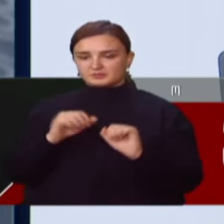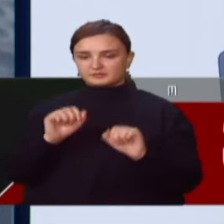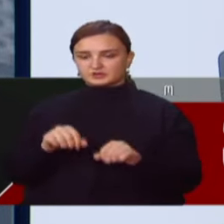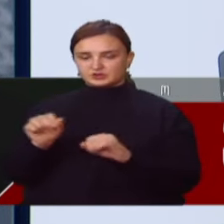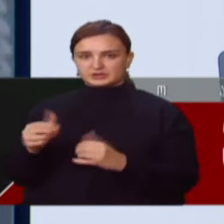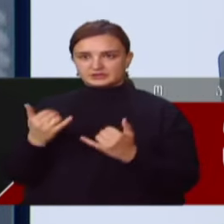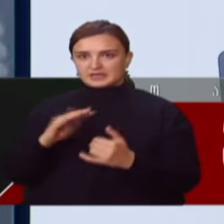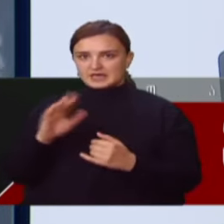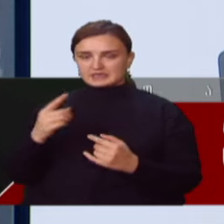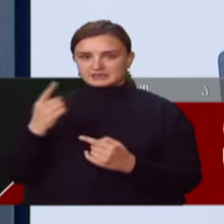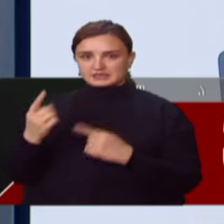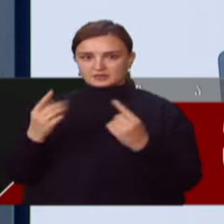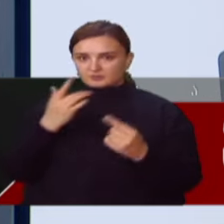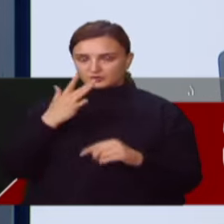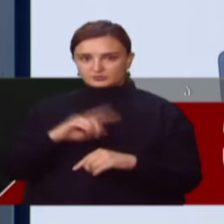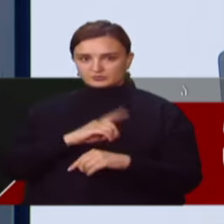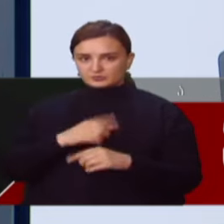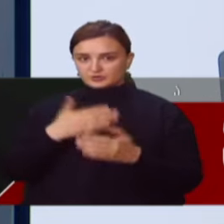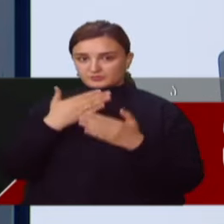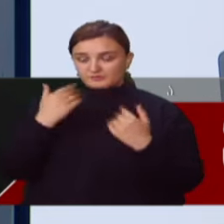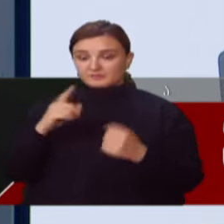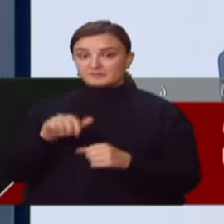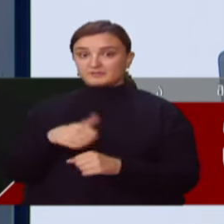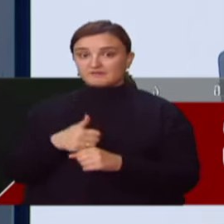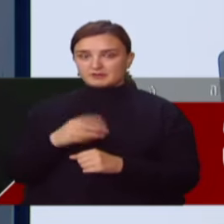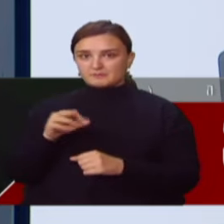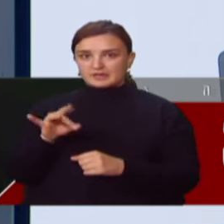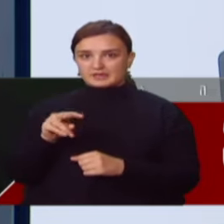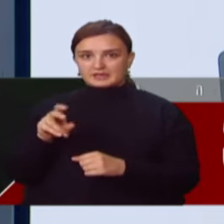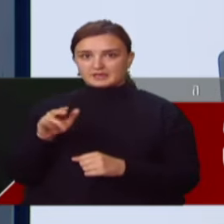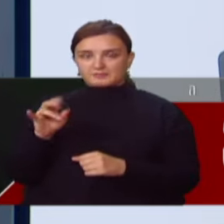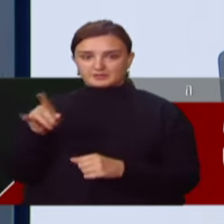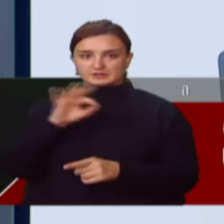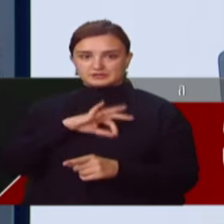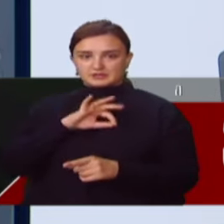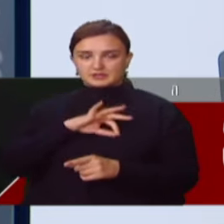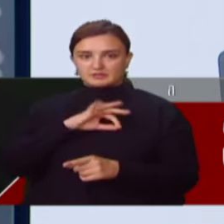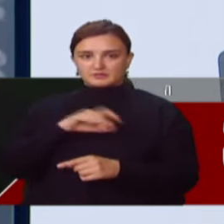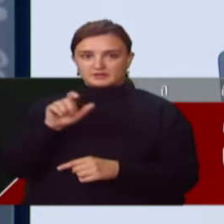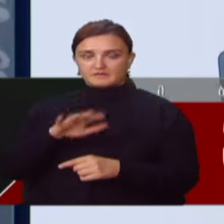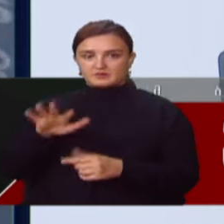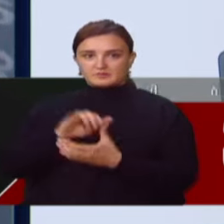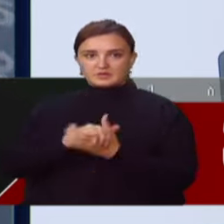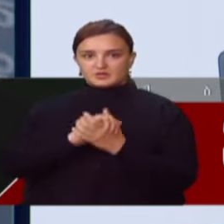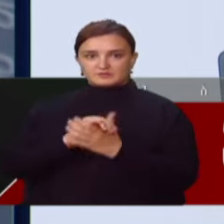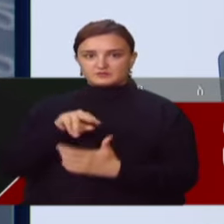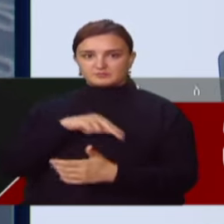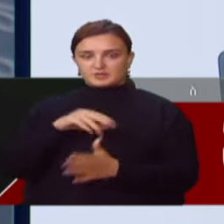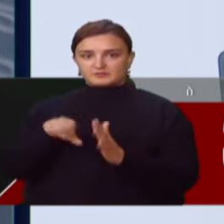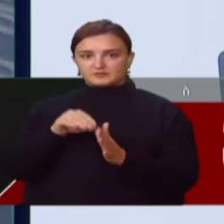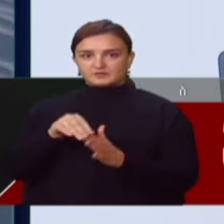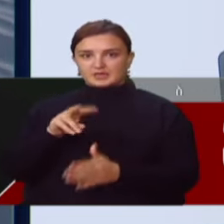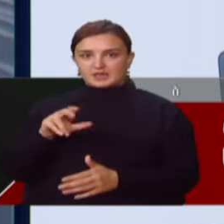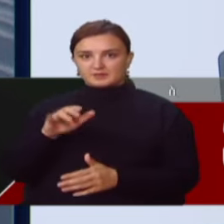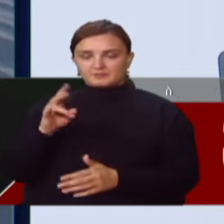ეტაპზე არცერთ პოლიტიკურ ძალას აქვს, თუმცა უპირატესობით მარინ ლეპენის ულტრამემარჯვენეები სარგებლობენ. ევროკავშირის პარლამენტის არჩევნებში სწორედ